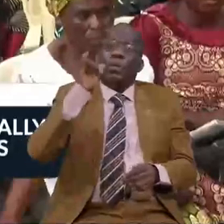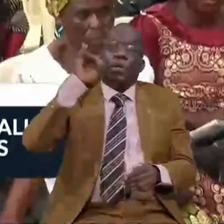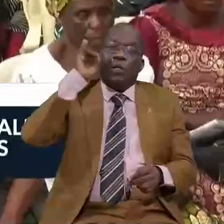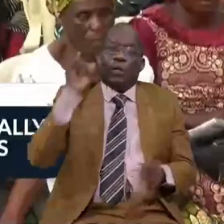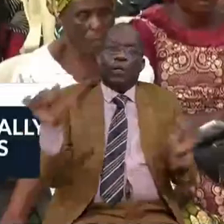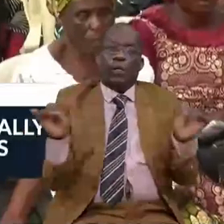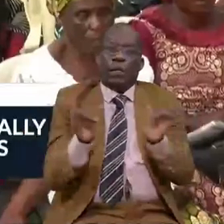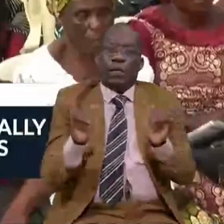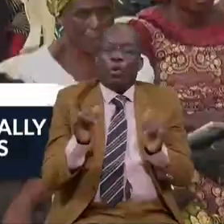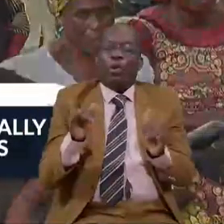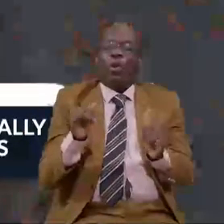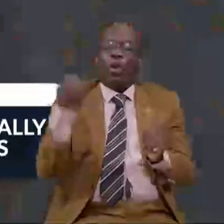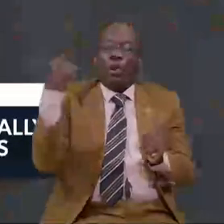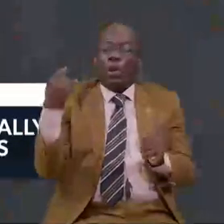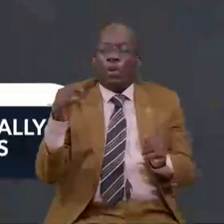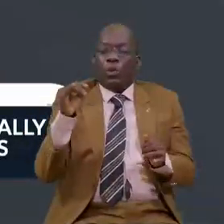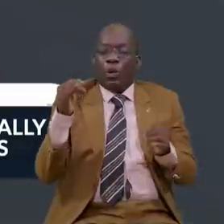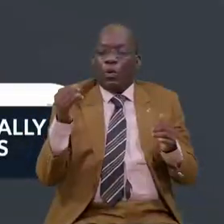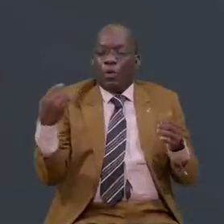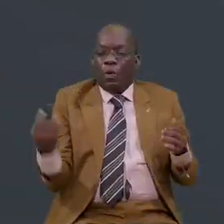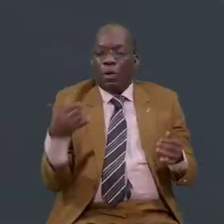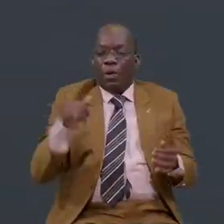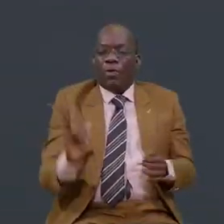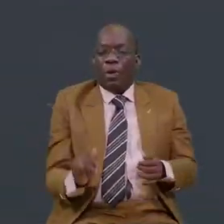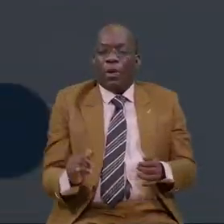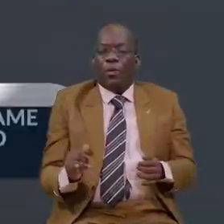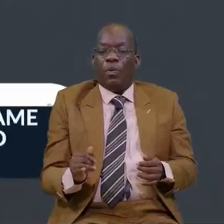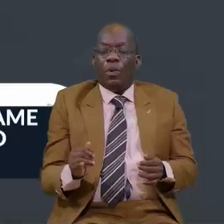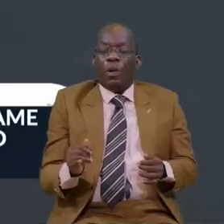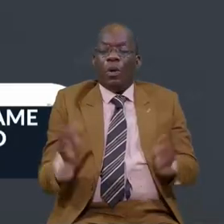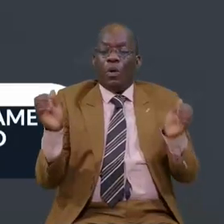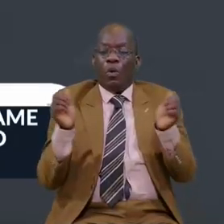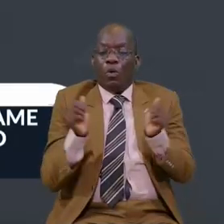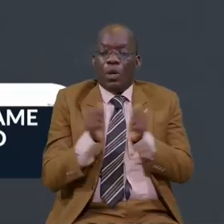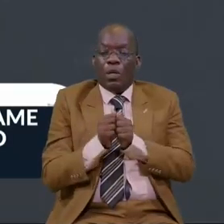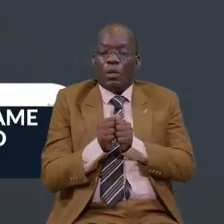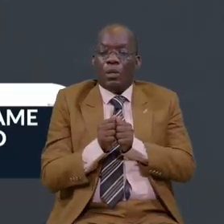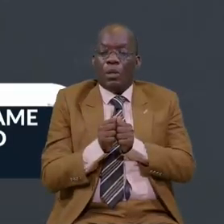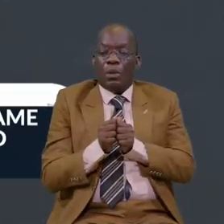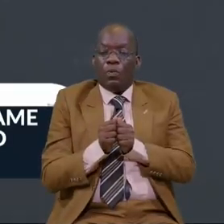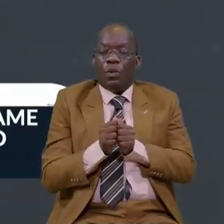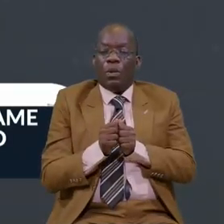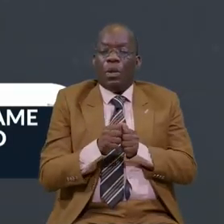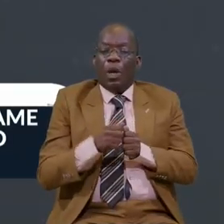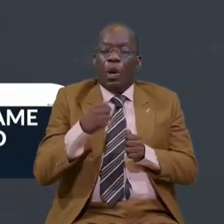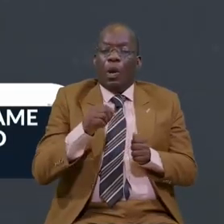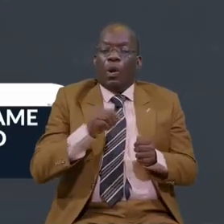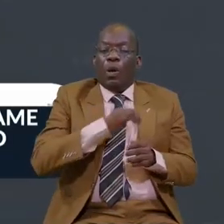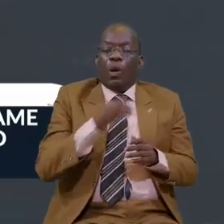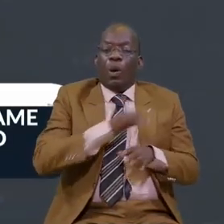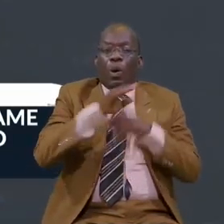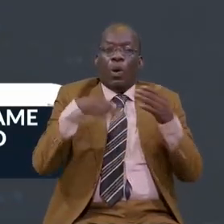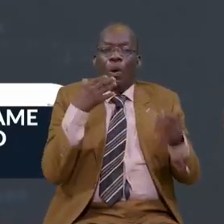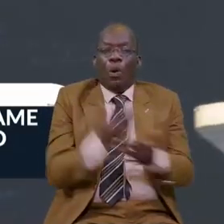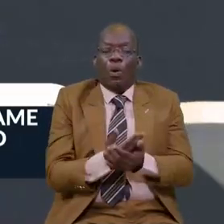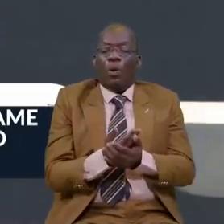nom de Jésus. Il est le même hier, aujourd'hui et éternellement. Jésus, le briseur de joug,